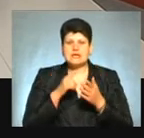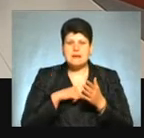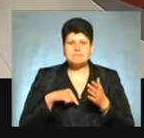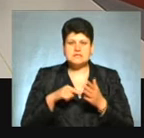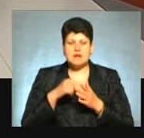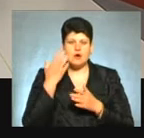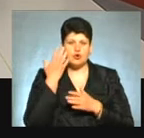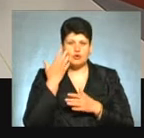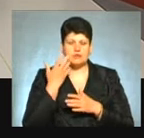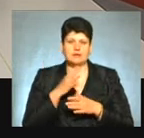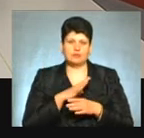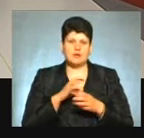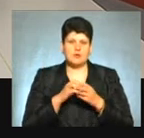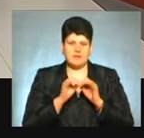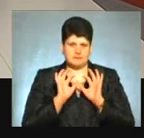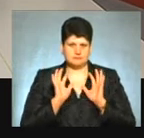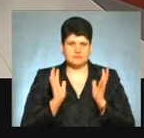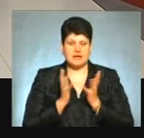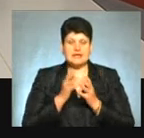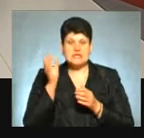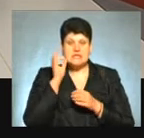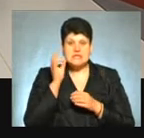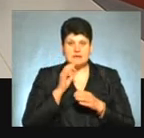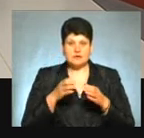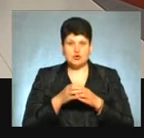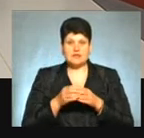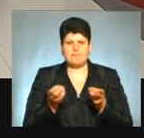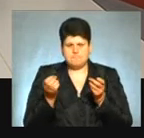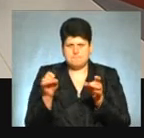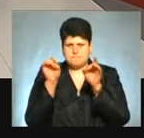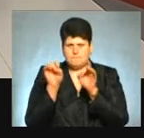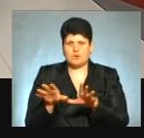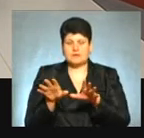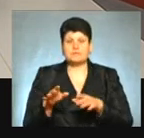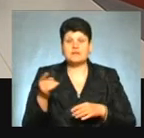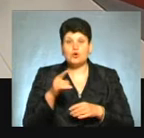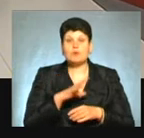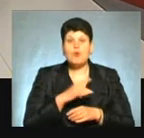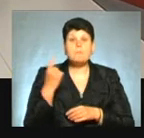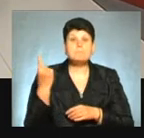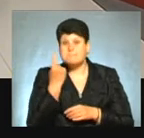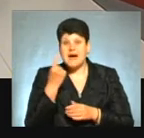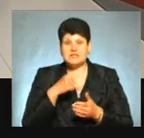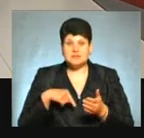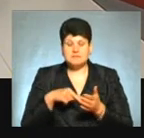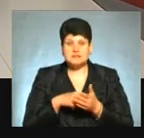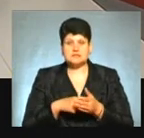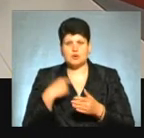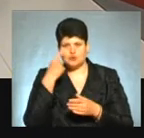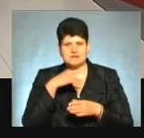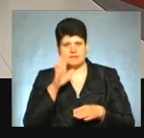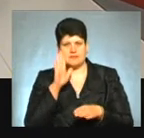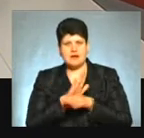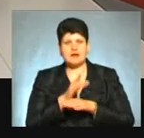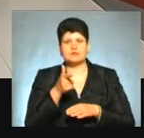як правило, коли радянці стояла загроза оточення, німецькі гарнізони, як правило, покидали ці міста. Тернопіль був першим містом, де за особистим наказом